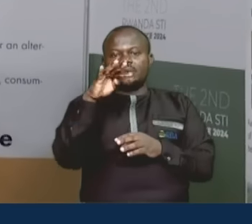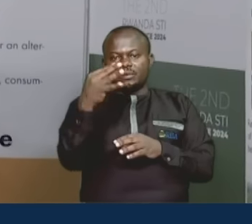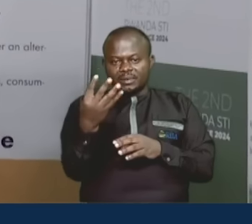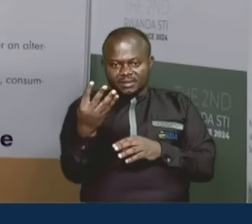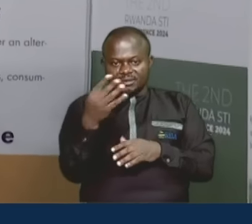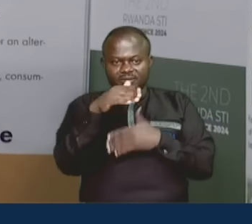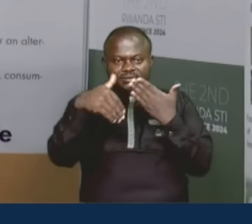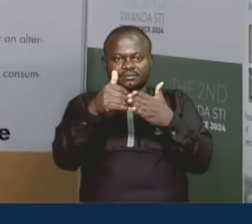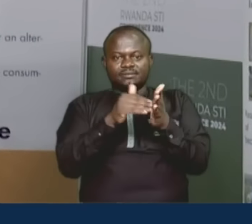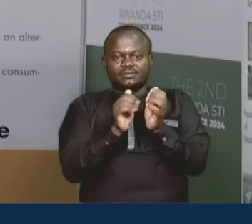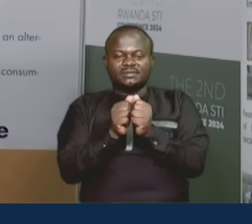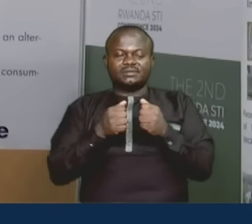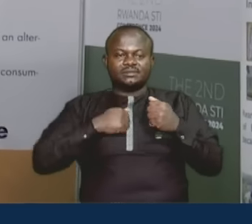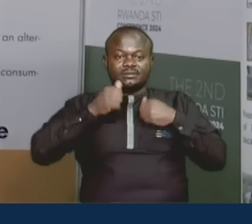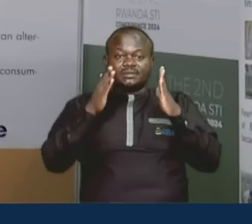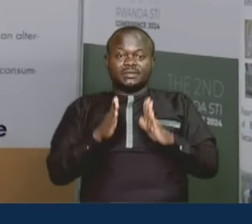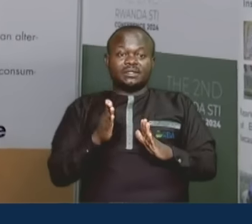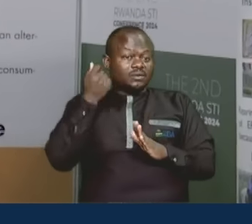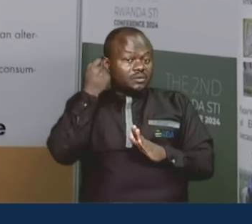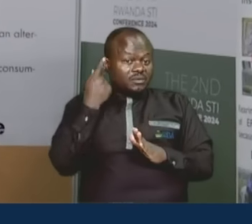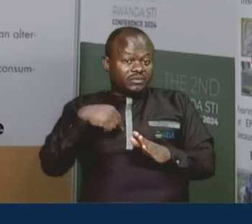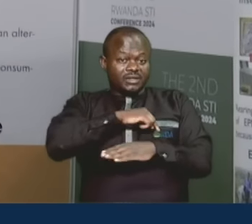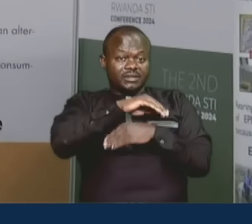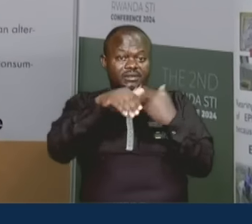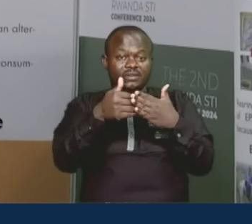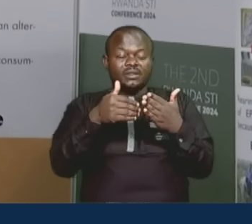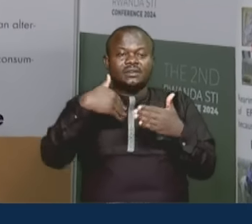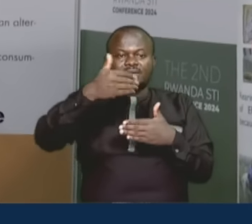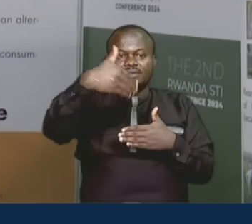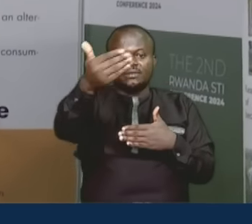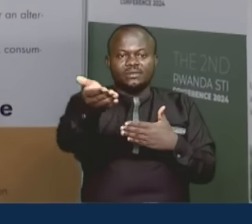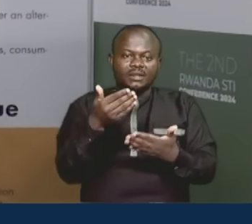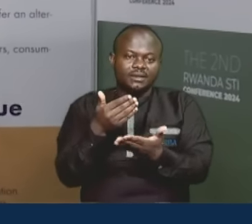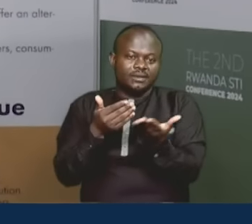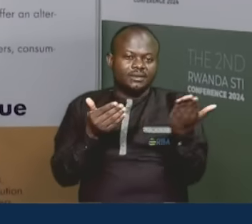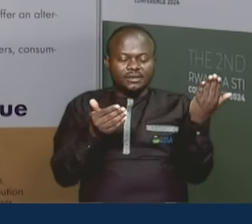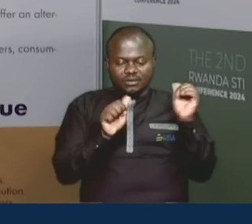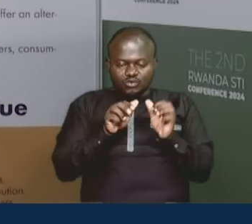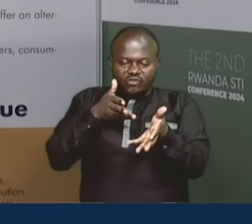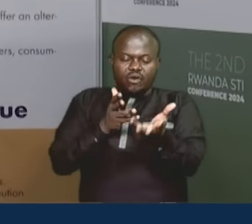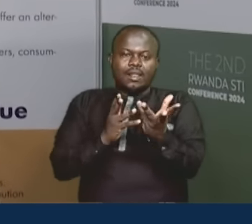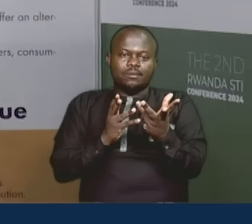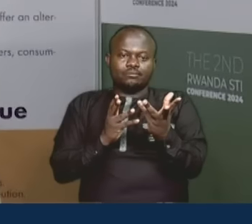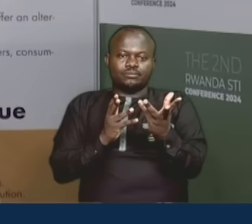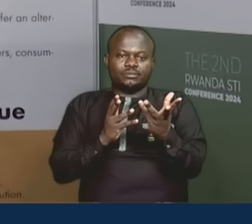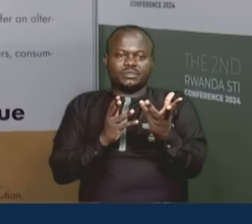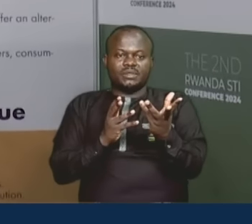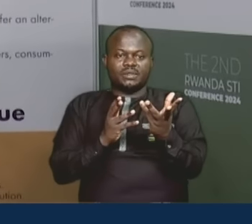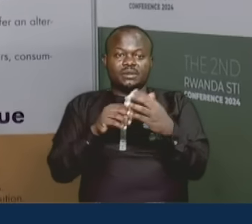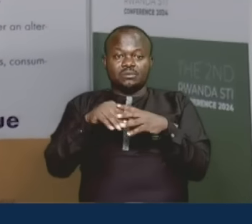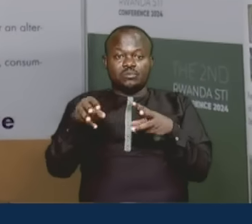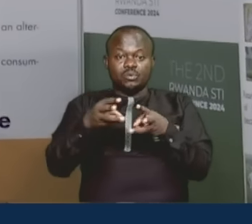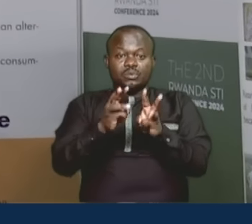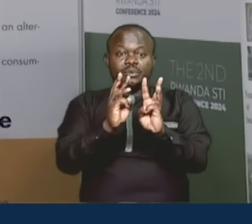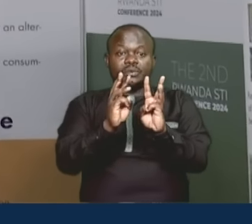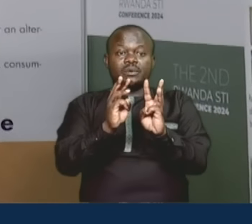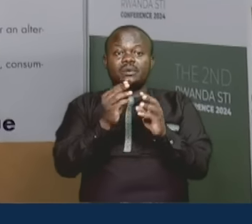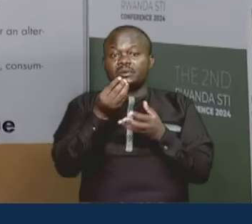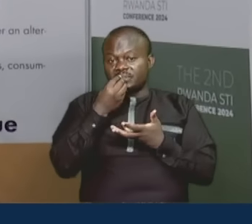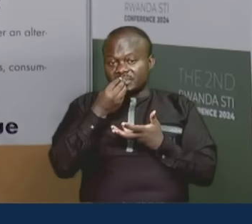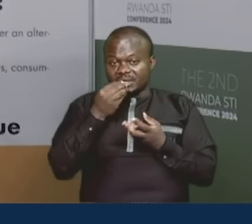z'inyarwanda. Ubwo rero turimo kugenda tuzikurikirana mu buryo